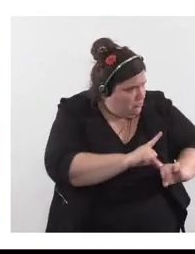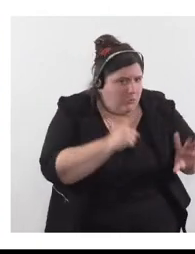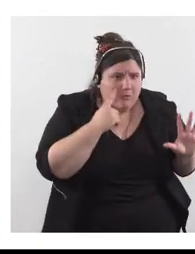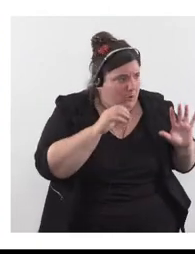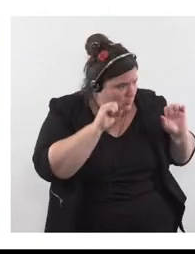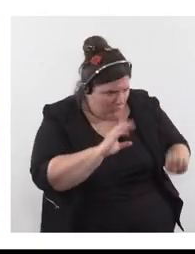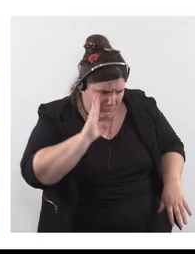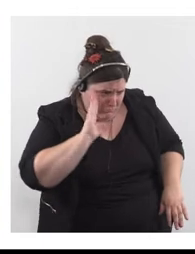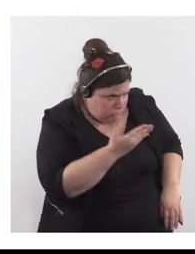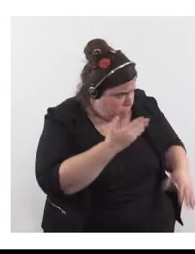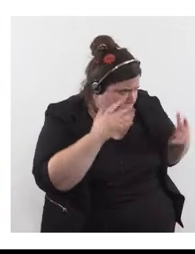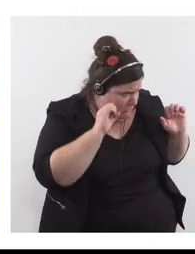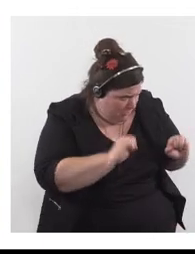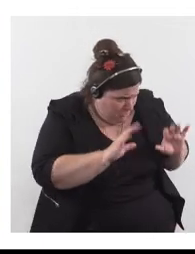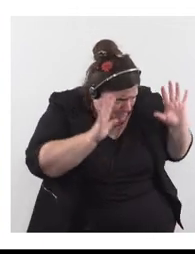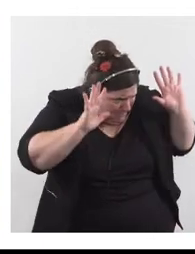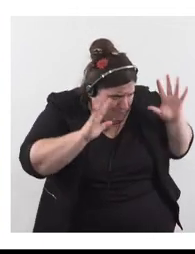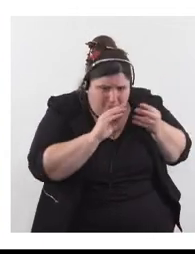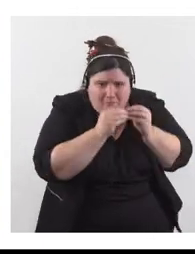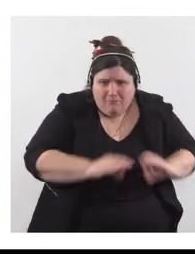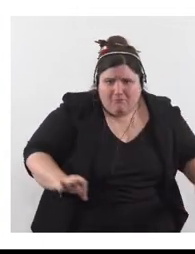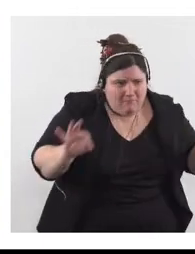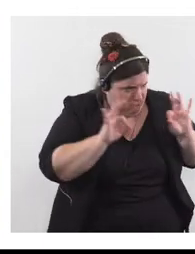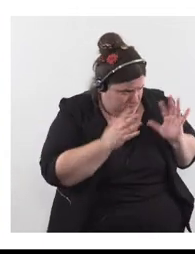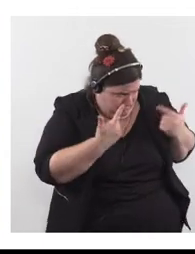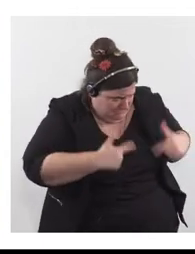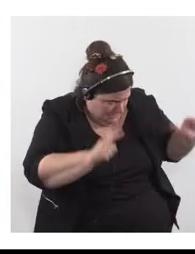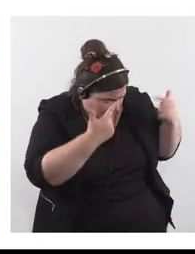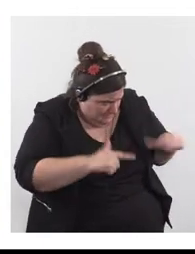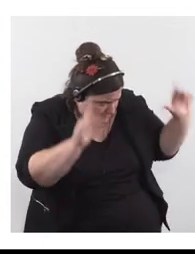Tu peux repartir de là sans aucune conséquence.